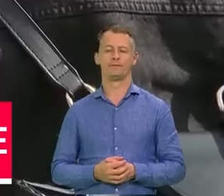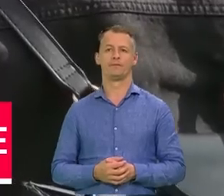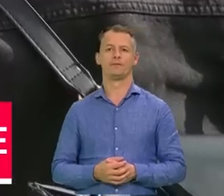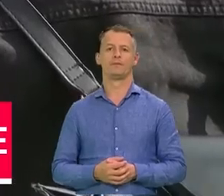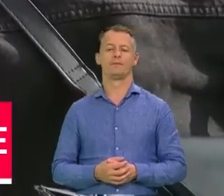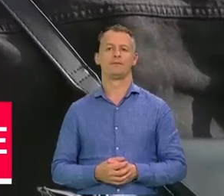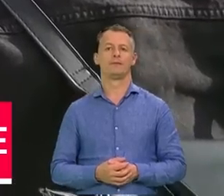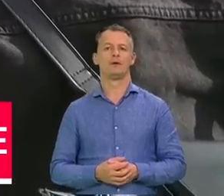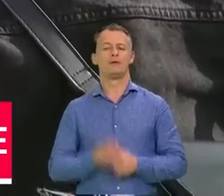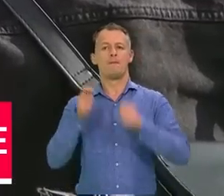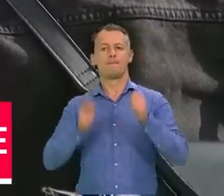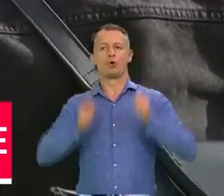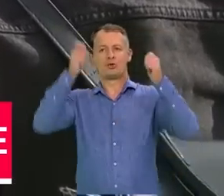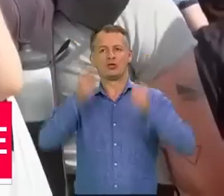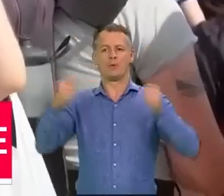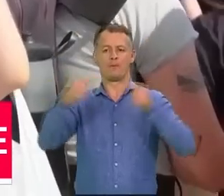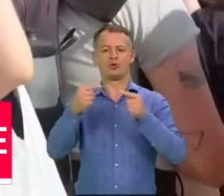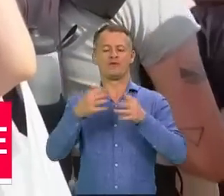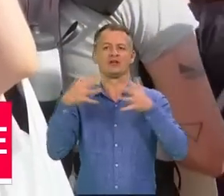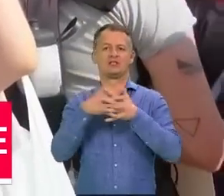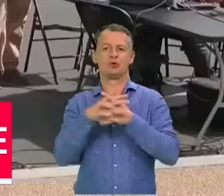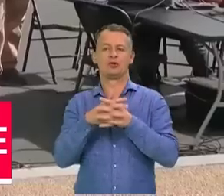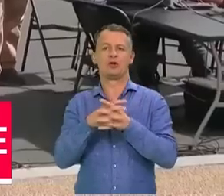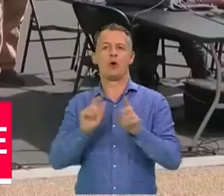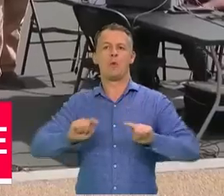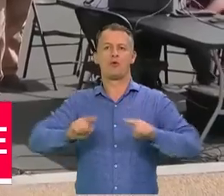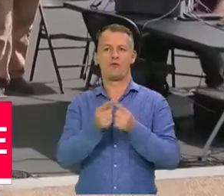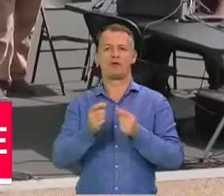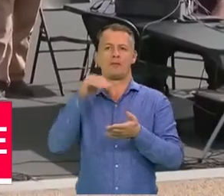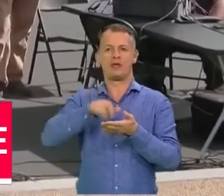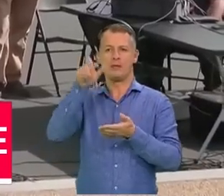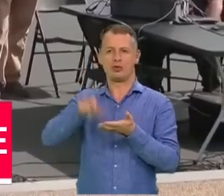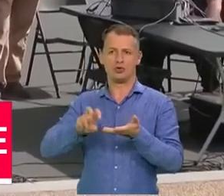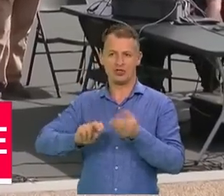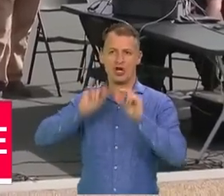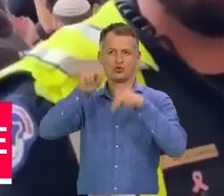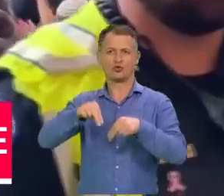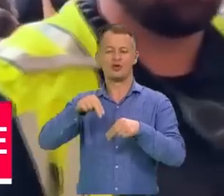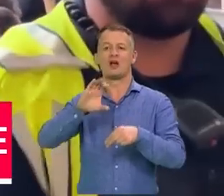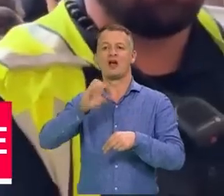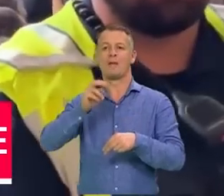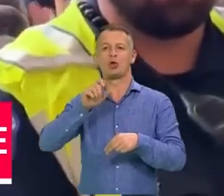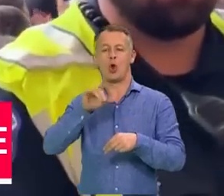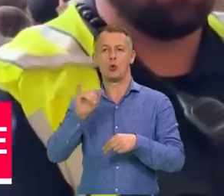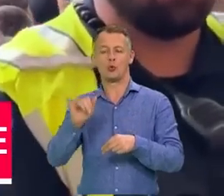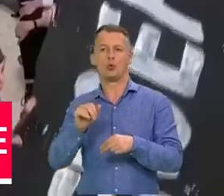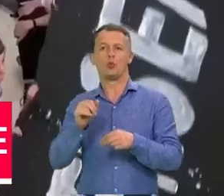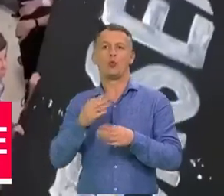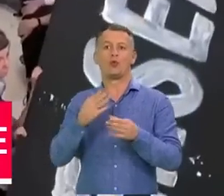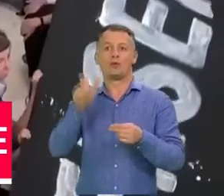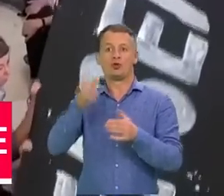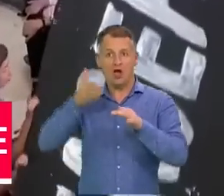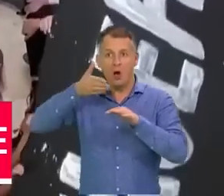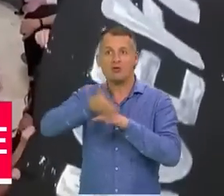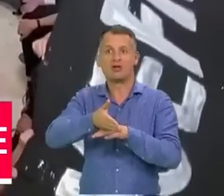Manifestația antirăzboi a adus mii de oameni pe dealul Capitoliului. Sute dintre ei au și pătruns într-o clădire a Congresului American.